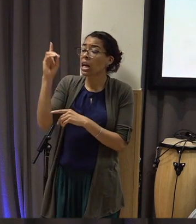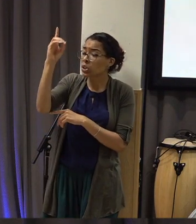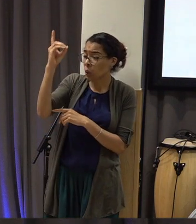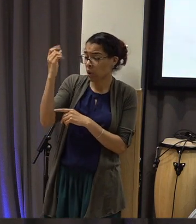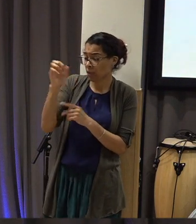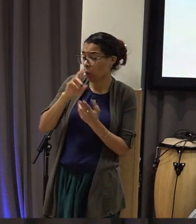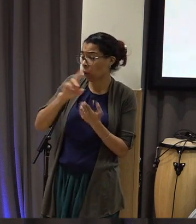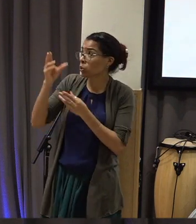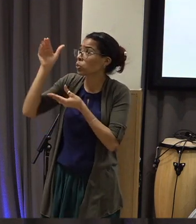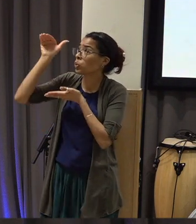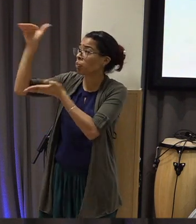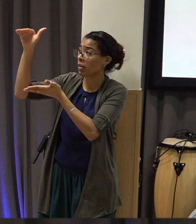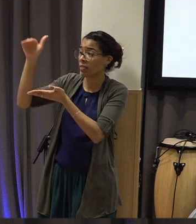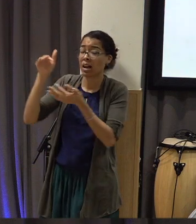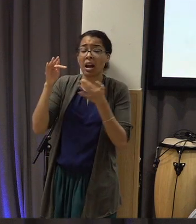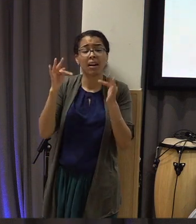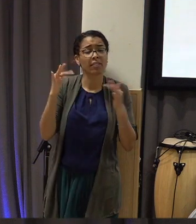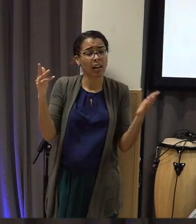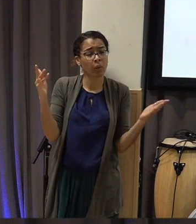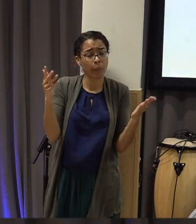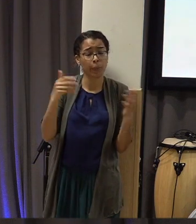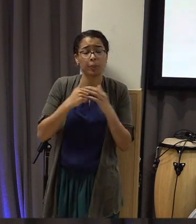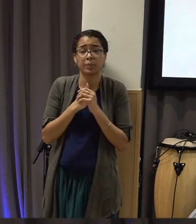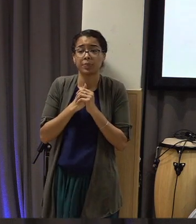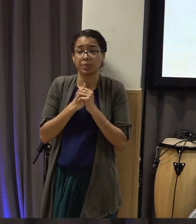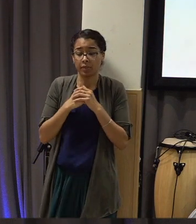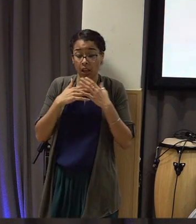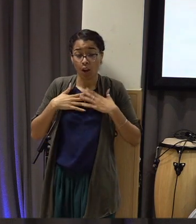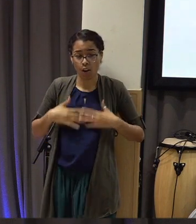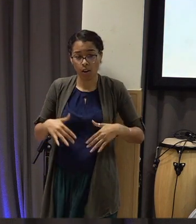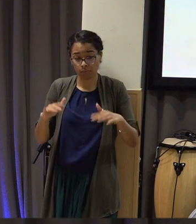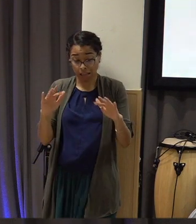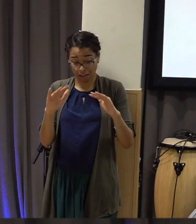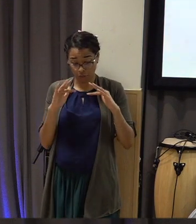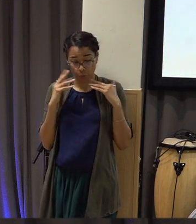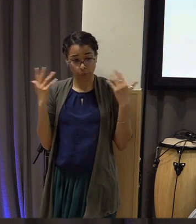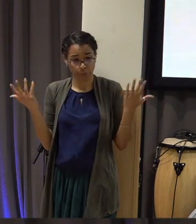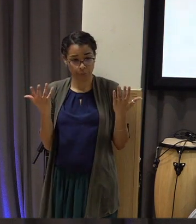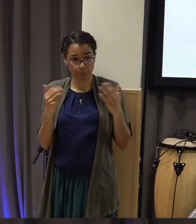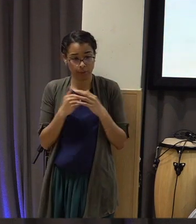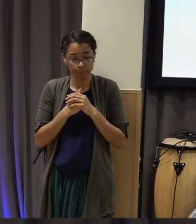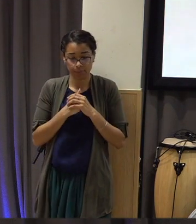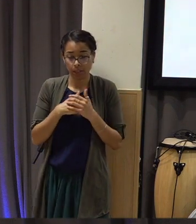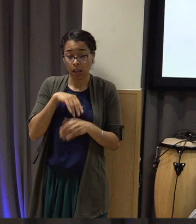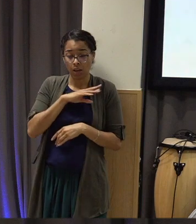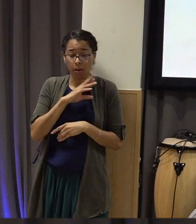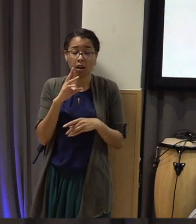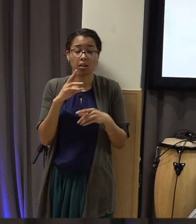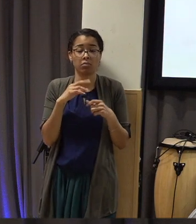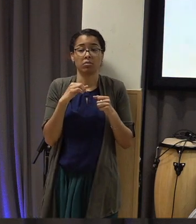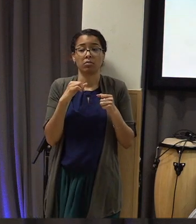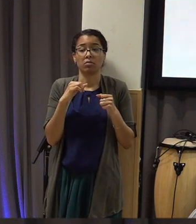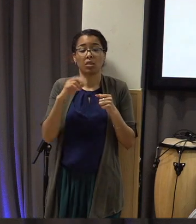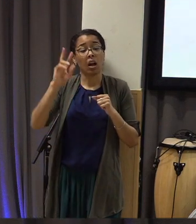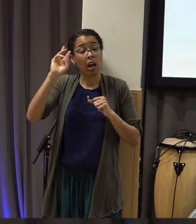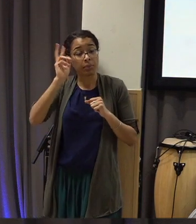parle clairement de l'influence qu'il peut avoir sur le corps, c'est-à-dire à travers les rituels. Ça, ce sont